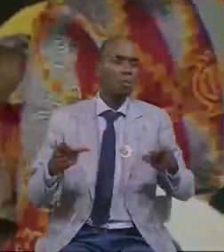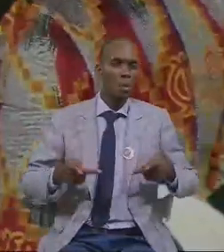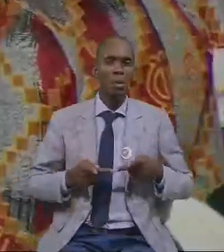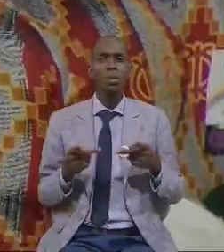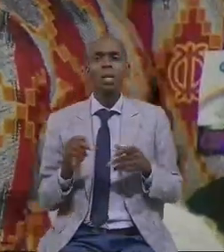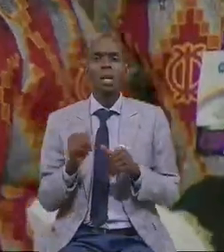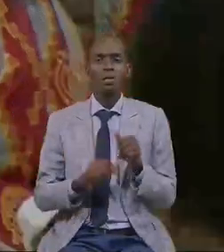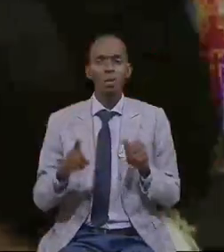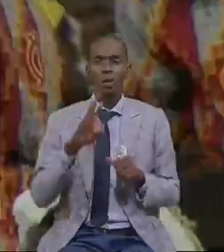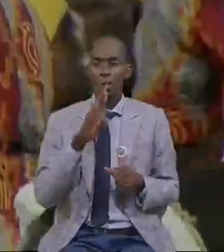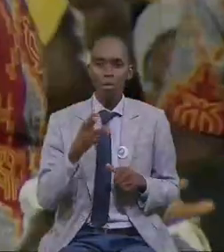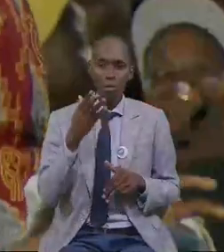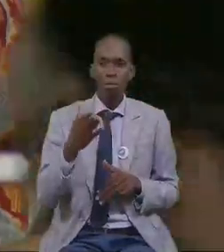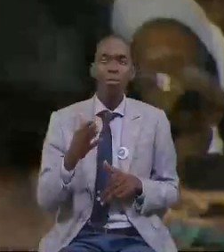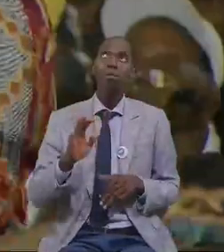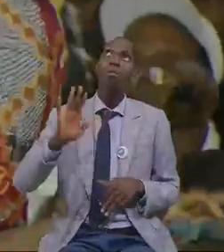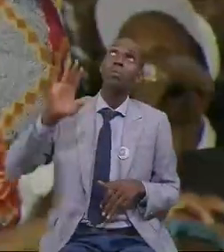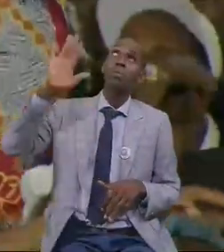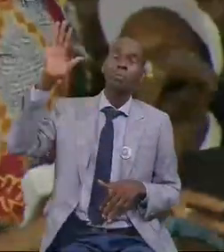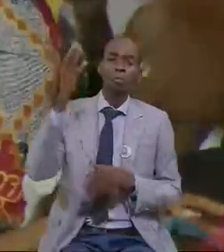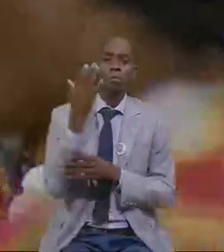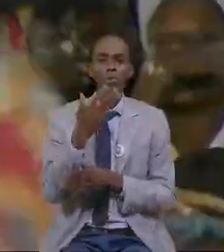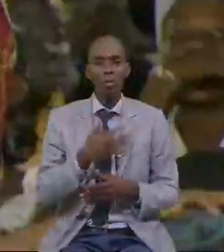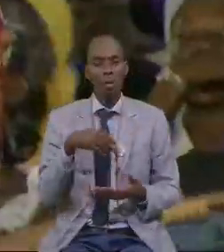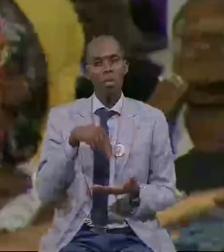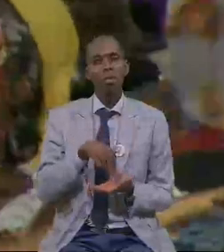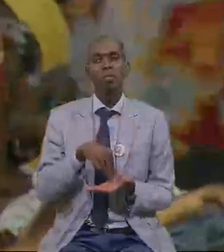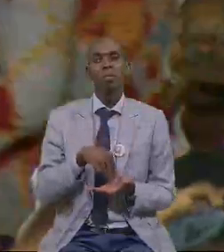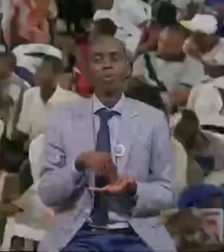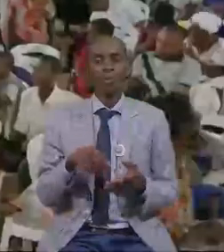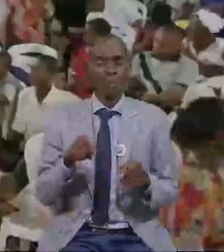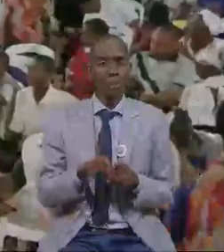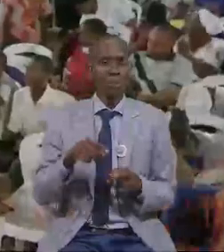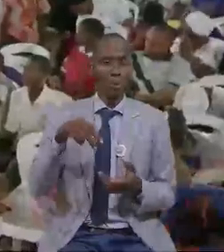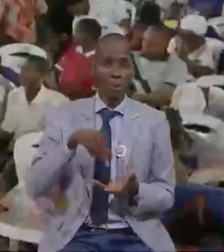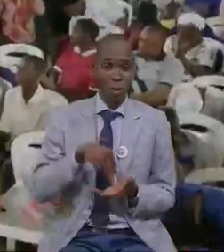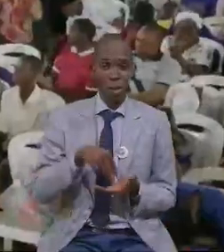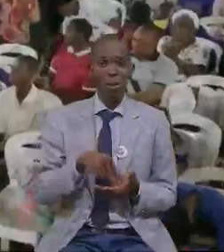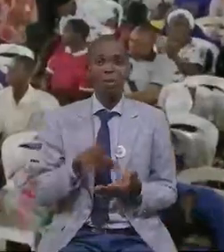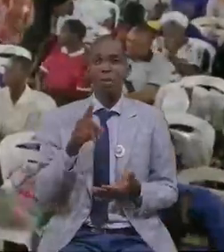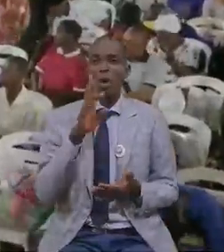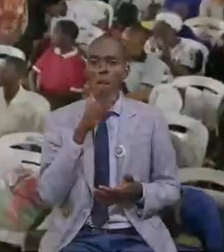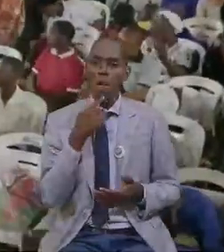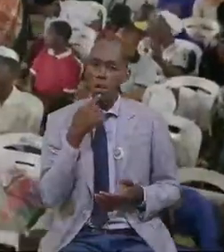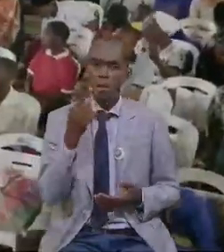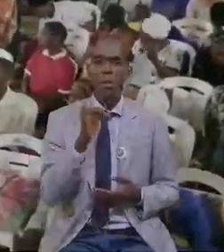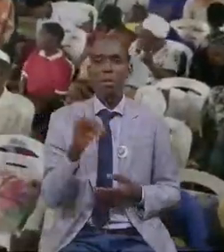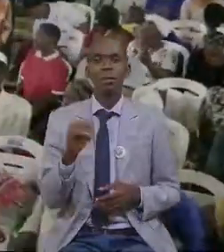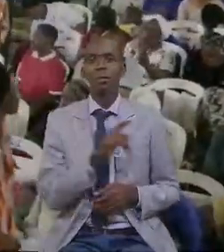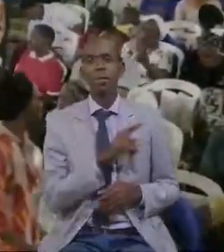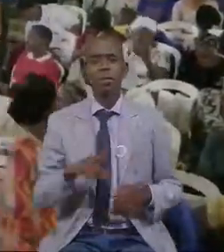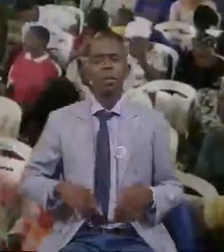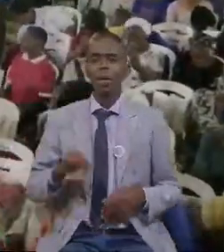où que vous soyez, levez la main là et tenez-vous debout. Comme vous tenez debout, vous dites au Seigneur,